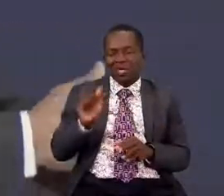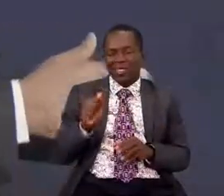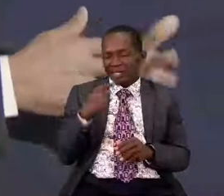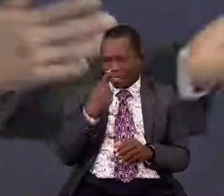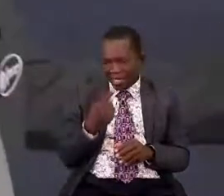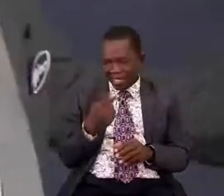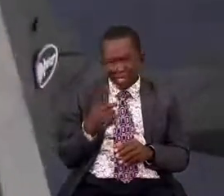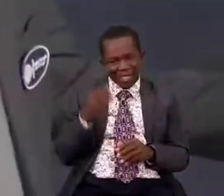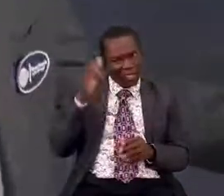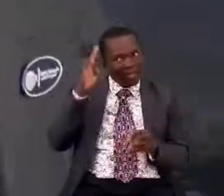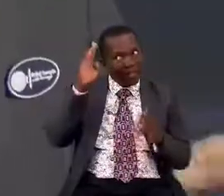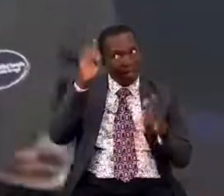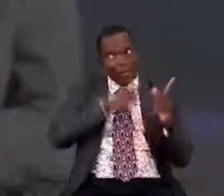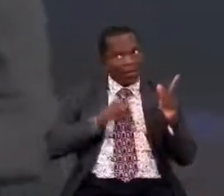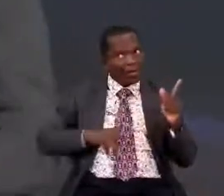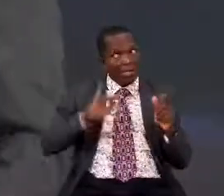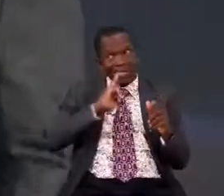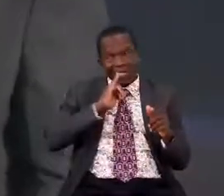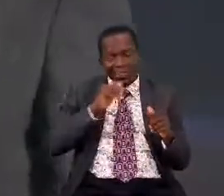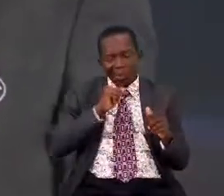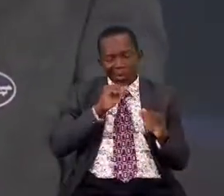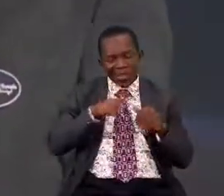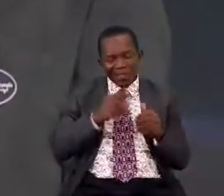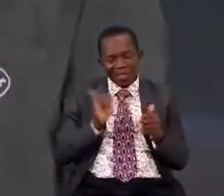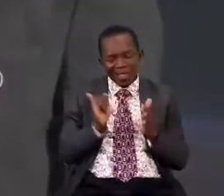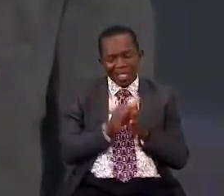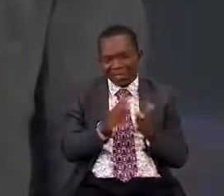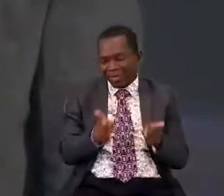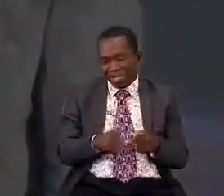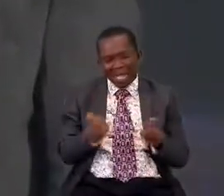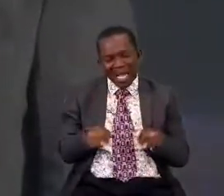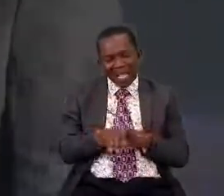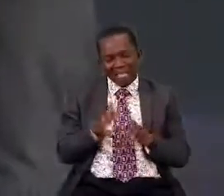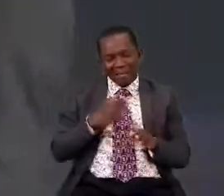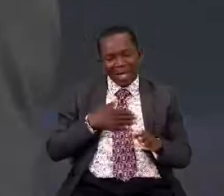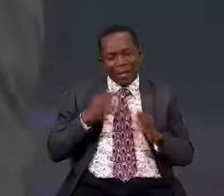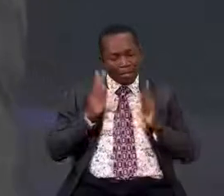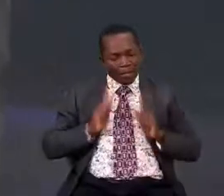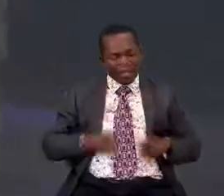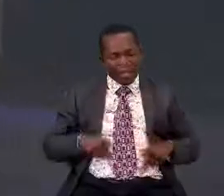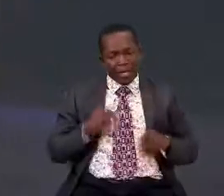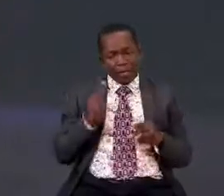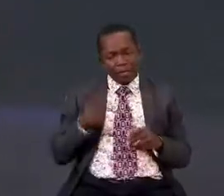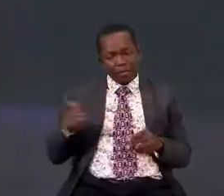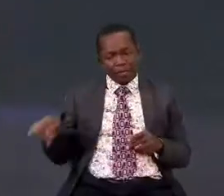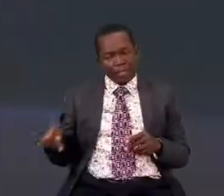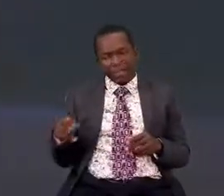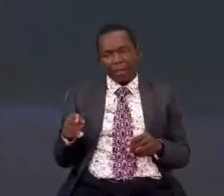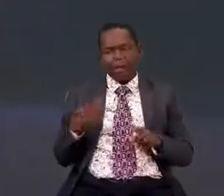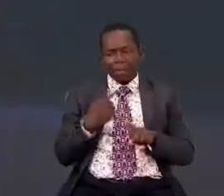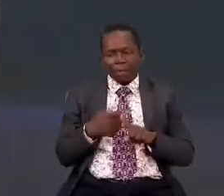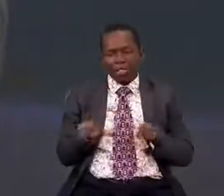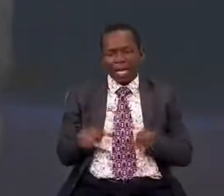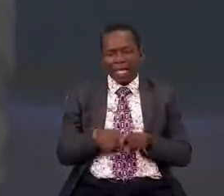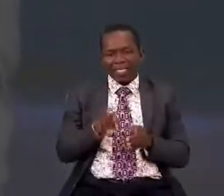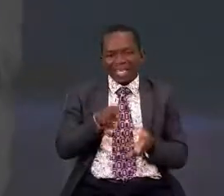comme représentant des enfants d'Israël, des descendants d'Abraham.